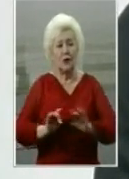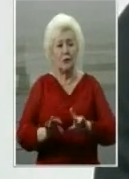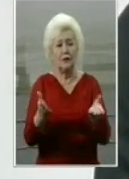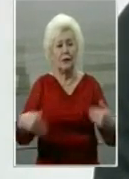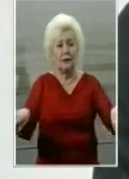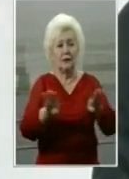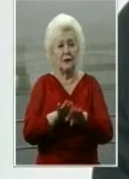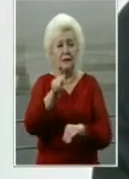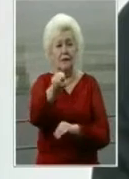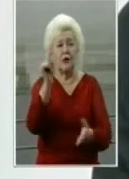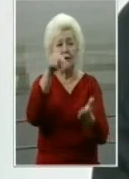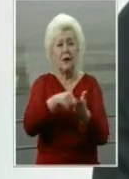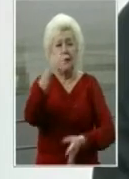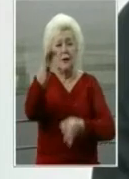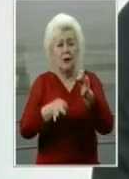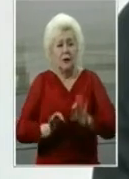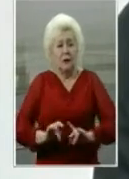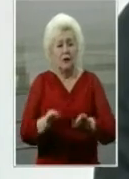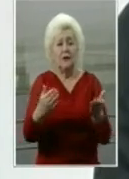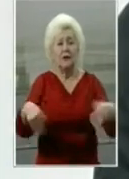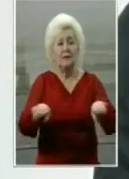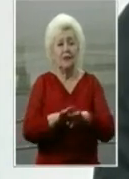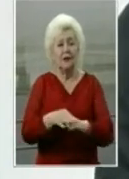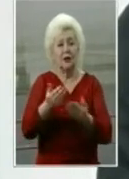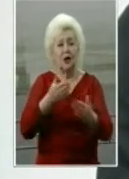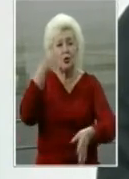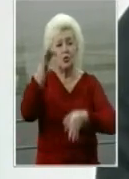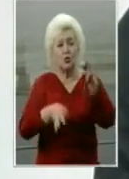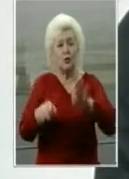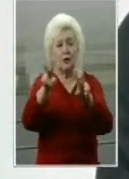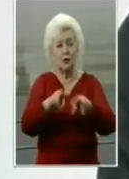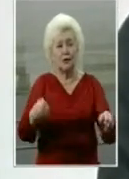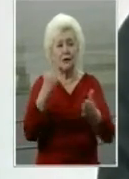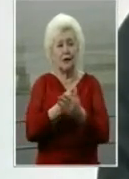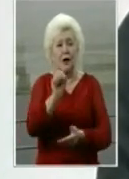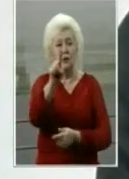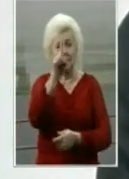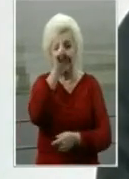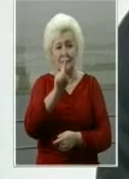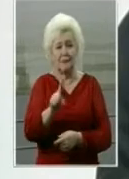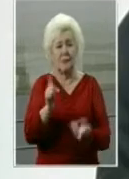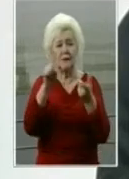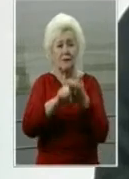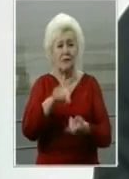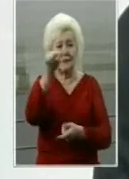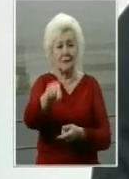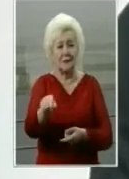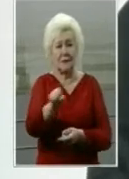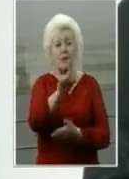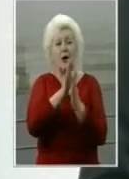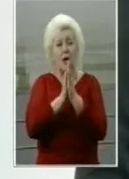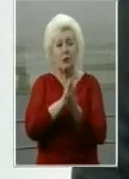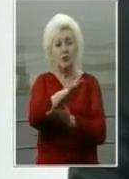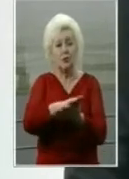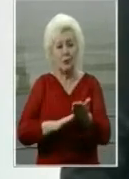завершення вищезазначених процесуальних дій і завершення досудового розслідування кримінальному провадженні є 11 місяців. У зв'язку з цим прошу продовжити